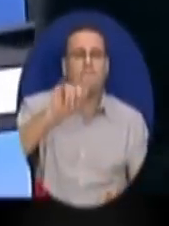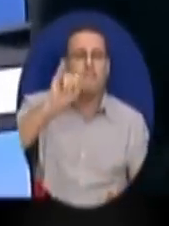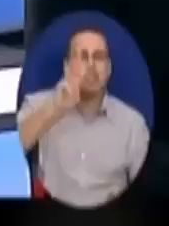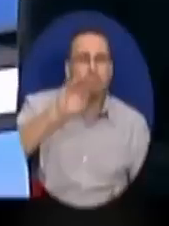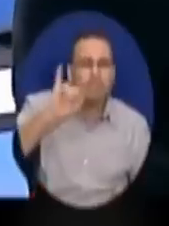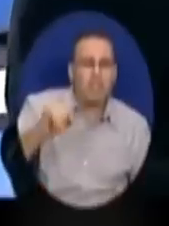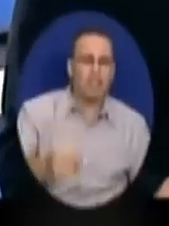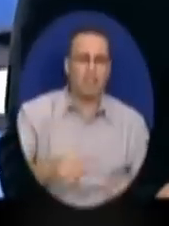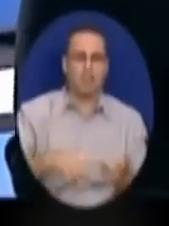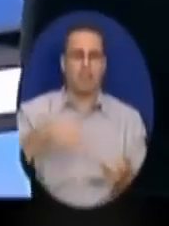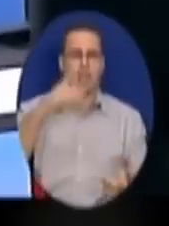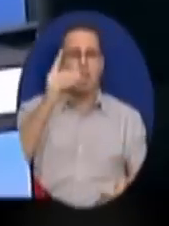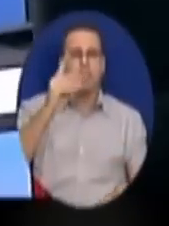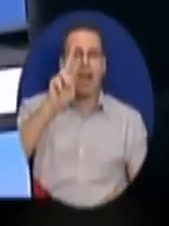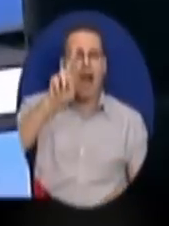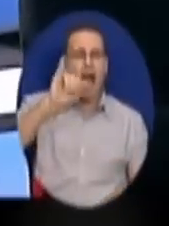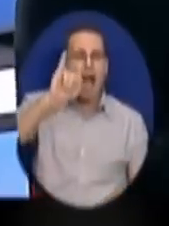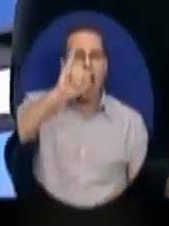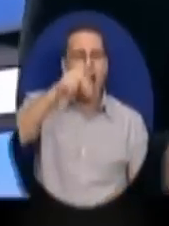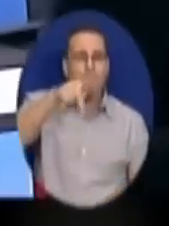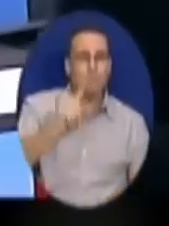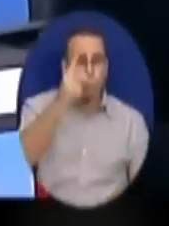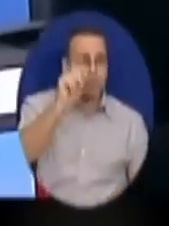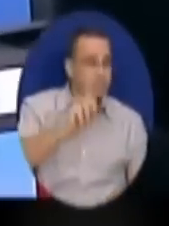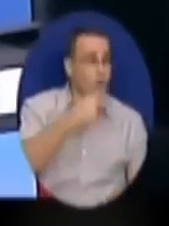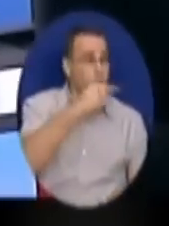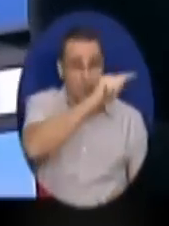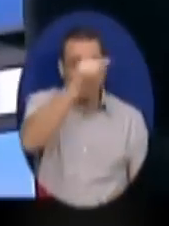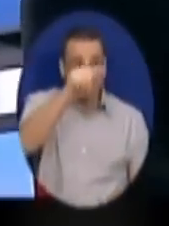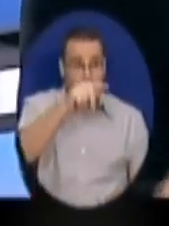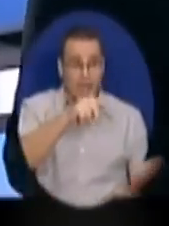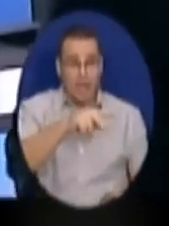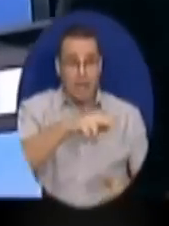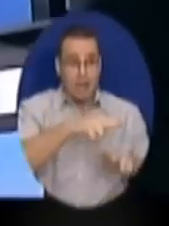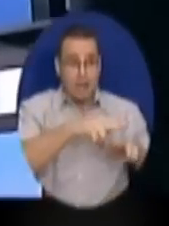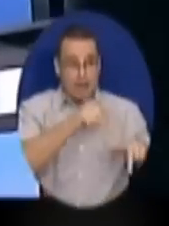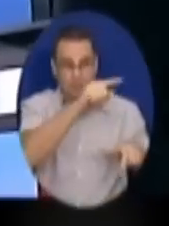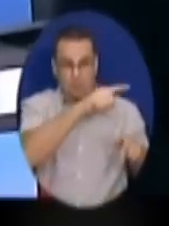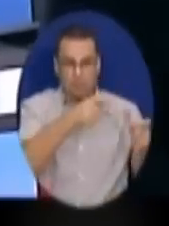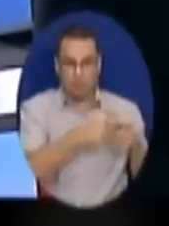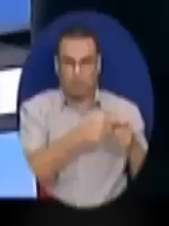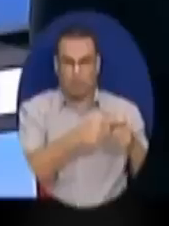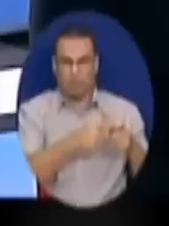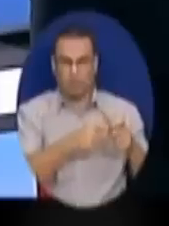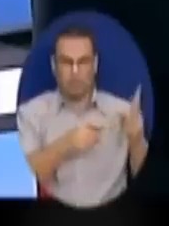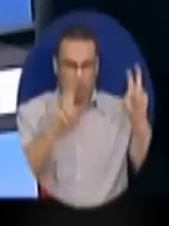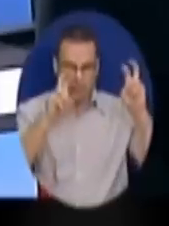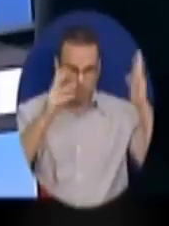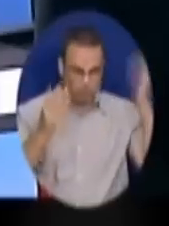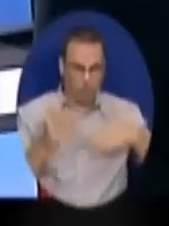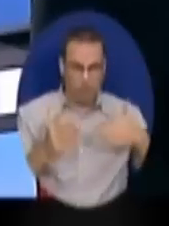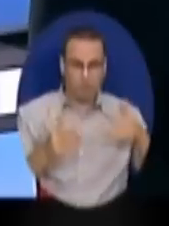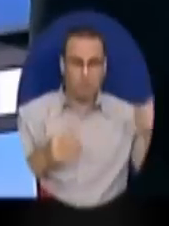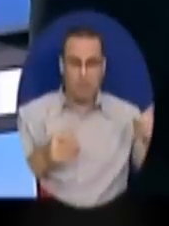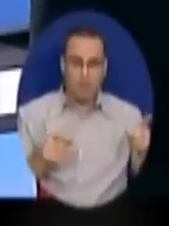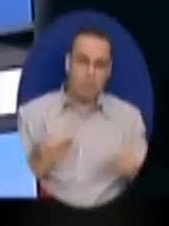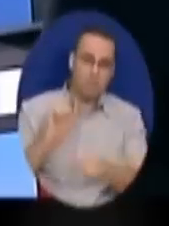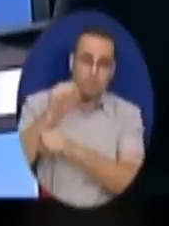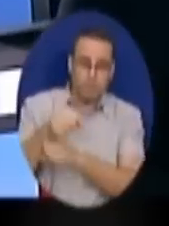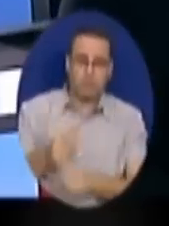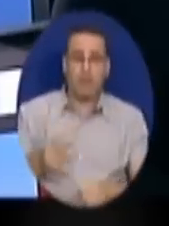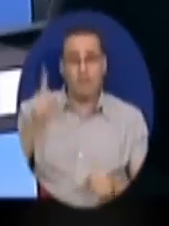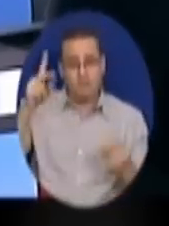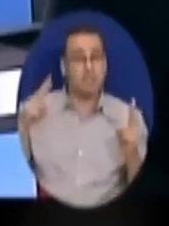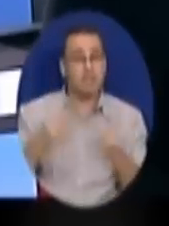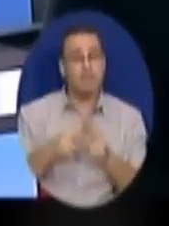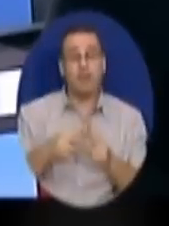צמת כאלה שכוחות שחור עלו וניצלו מצבי חירום כדי להשיט את המדינה כיוונים לא דמוקרטיים וצרפת שילמה מחיר